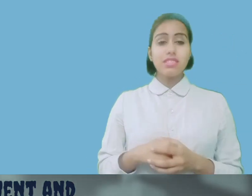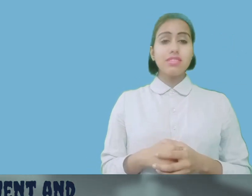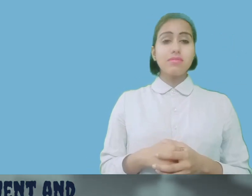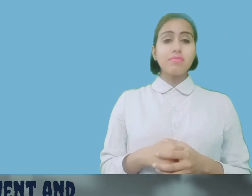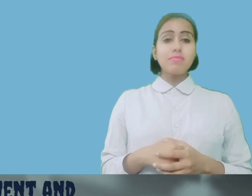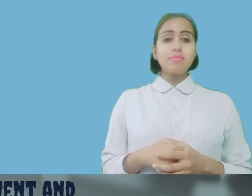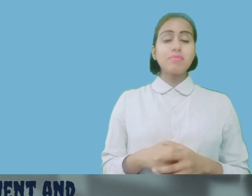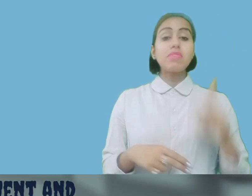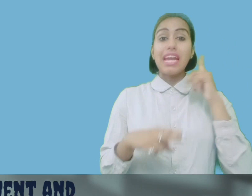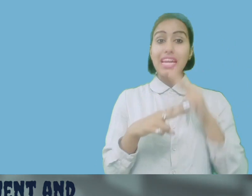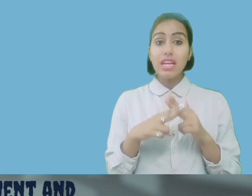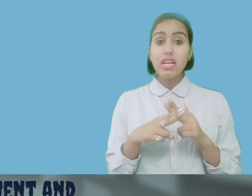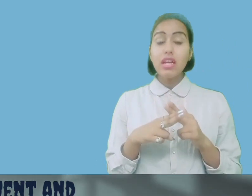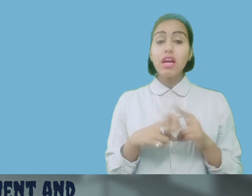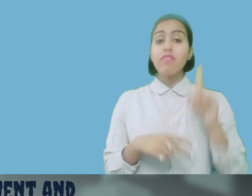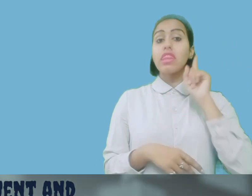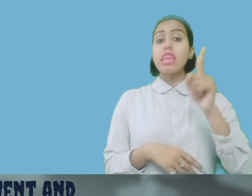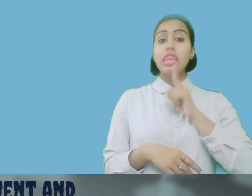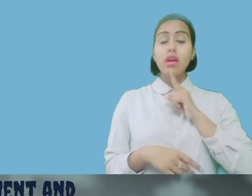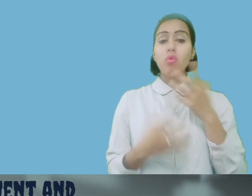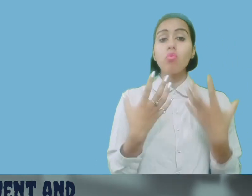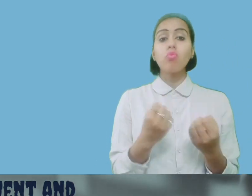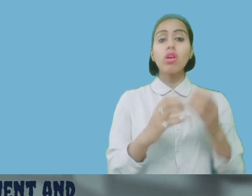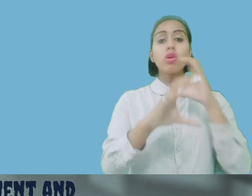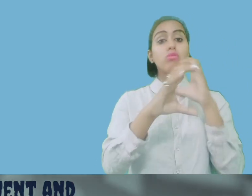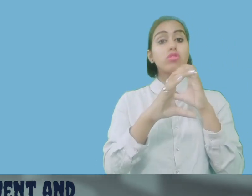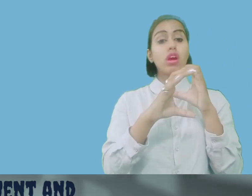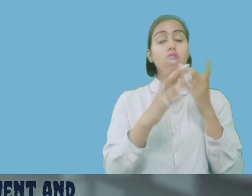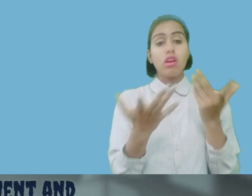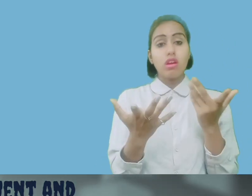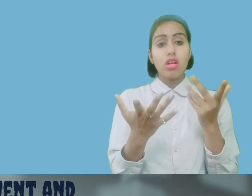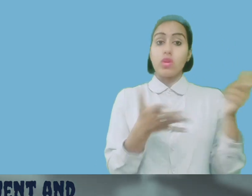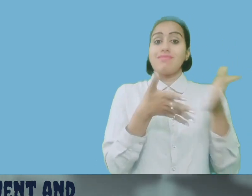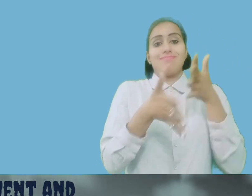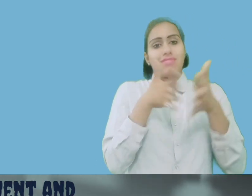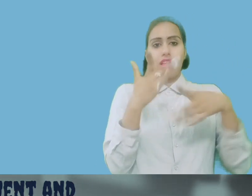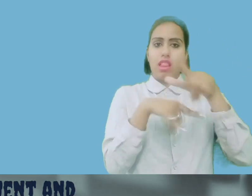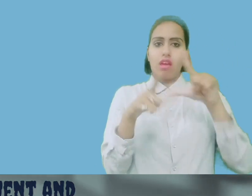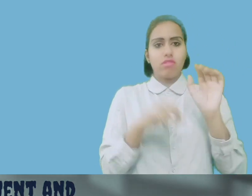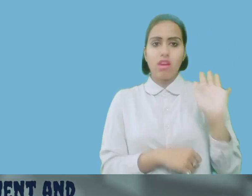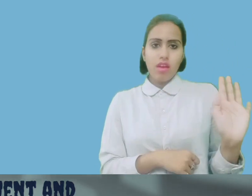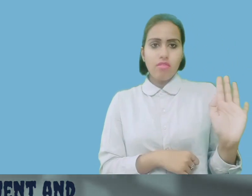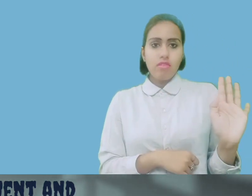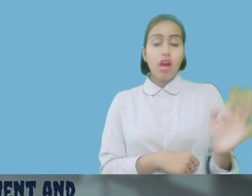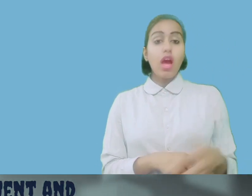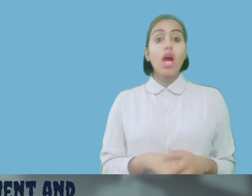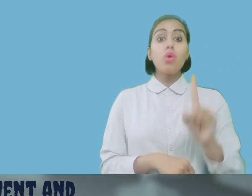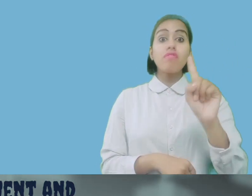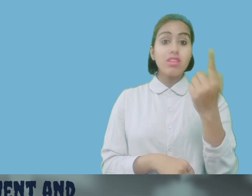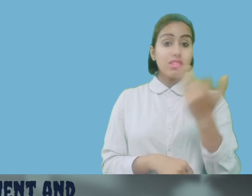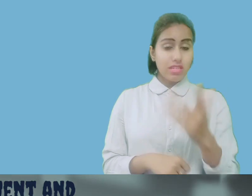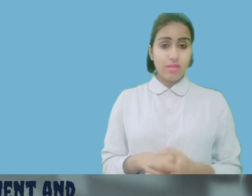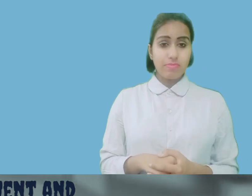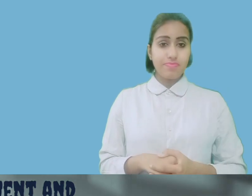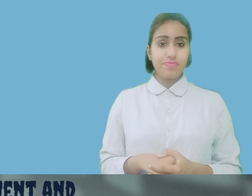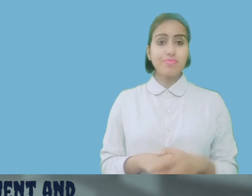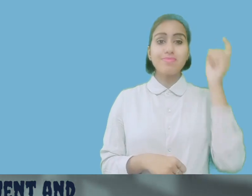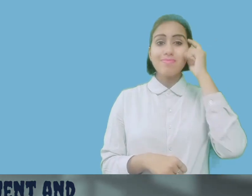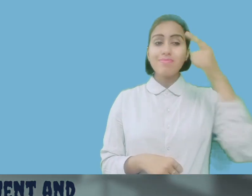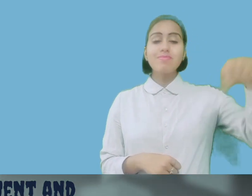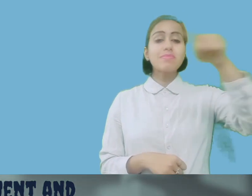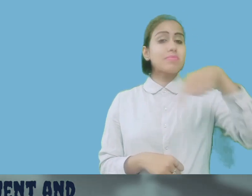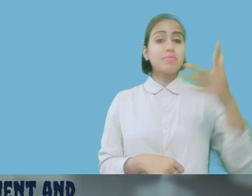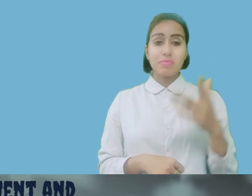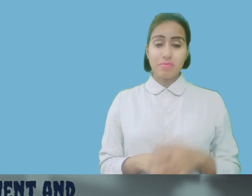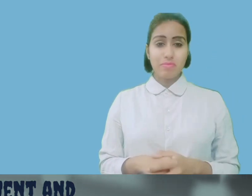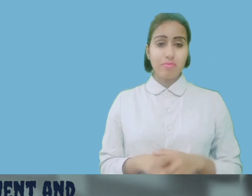बधिर व्यक्ति से मिलते हैं या जो भी आपके चैनल को देख रहे हैं, तो आप उनसे एक बेसिक गुड मॉर्निंग, गुड इवनिंग और हेलो हाई का कम्युनिकेशन कैसे कर सकते हैं, मैं आपको